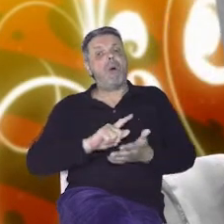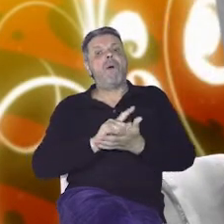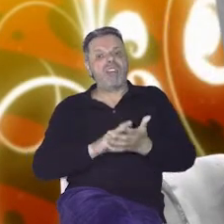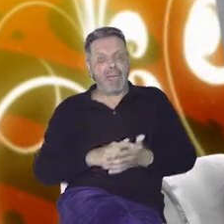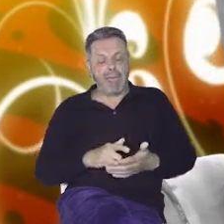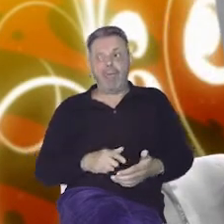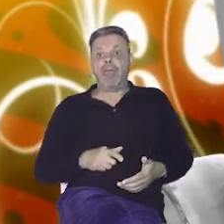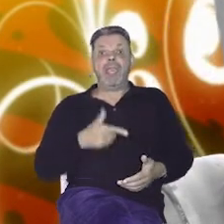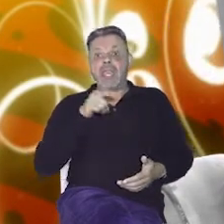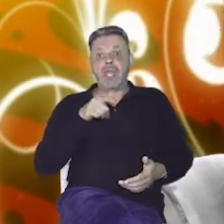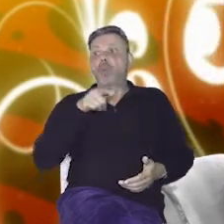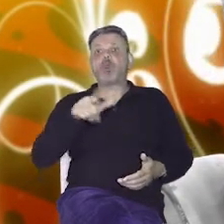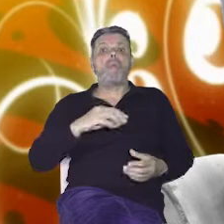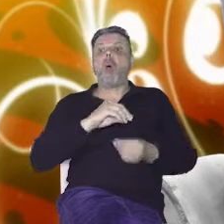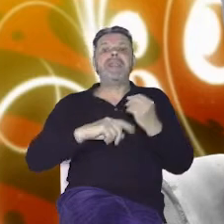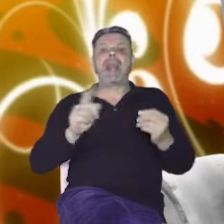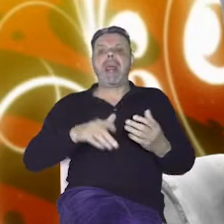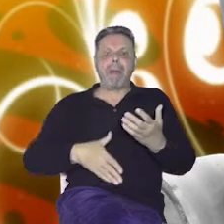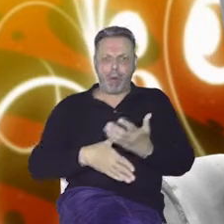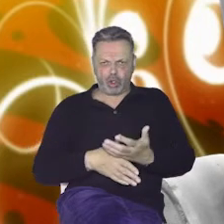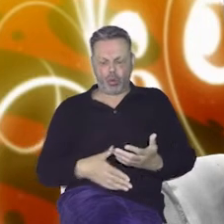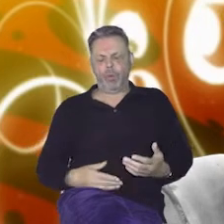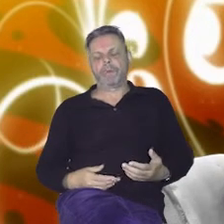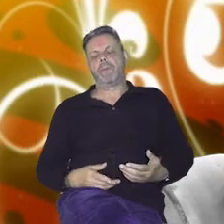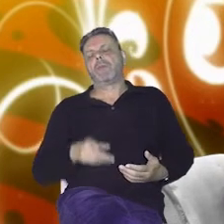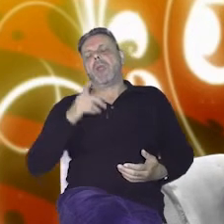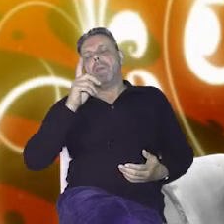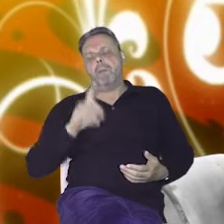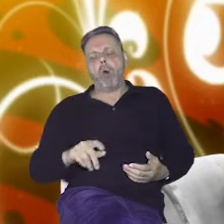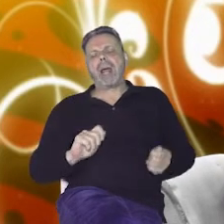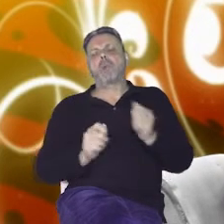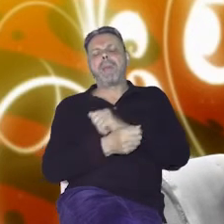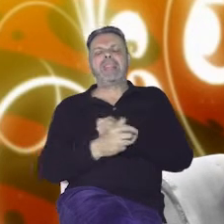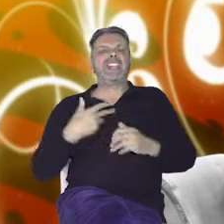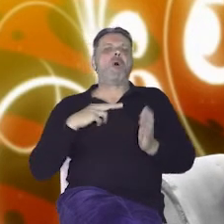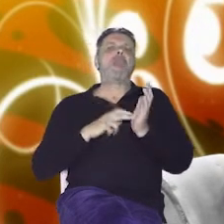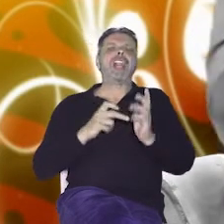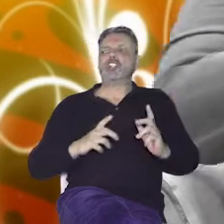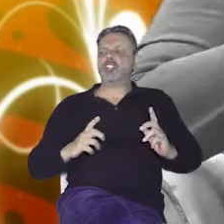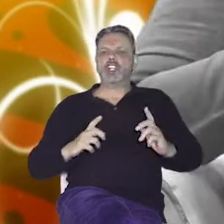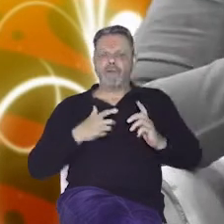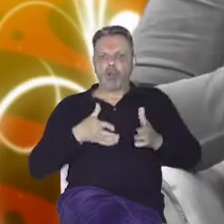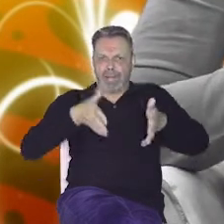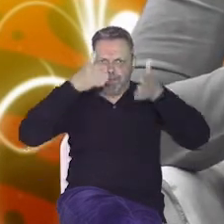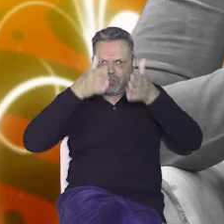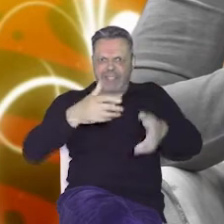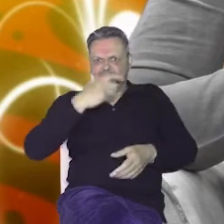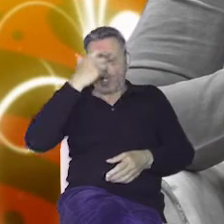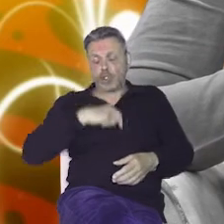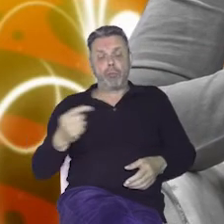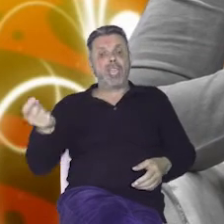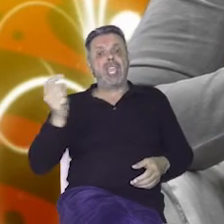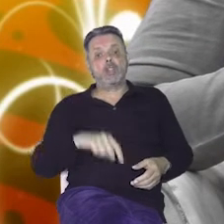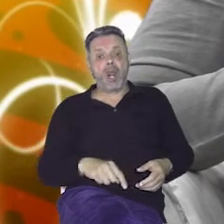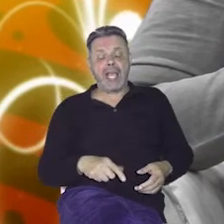obitelj podršku. Znači, mora se definitivno promijeniti svoj način života i posvetiti se toj osobi. A onda dolazi ona faza kad u